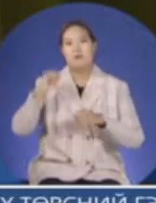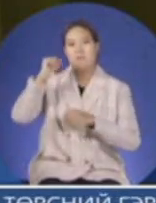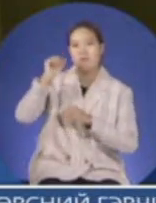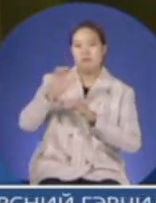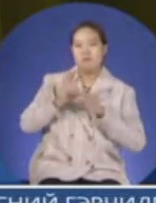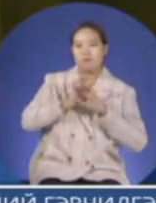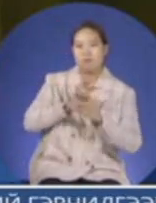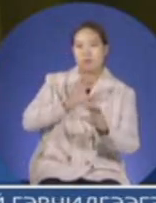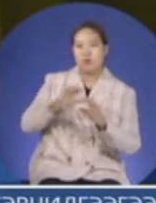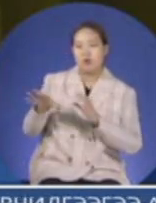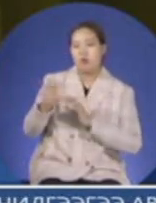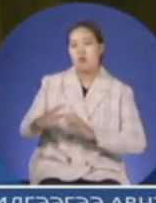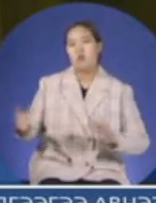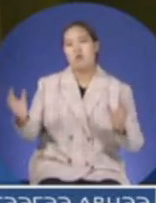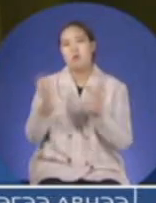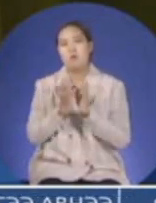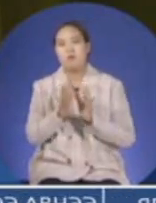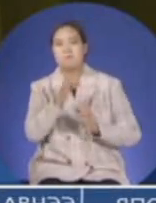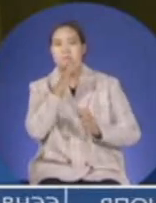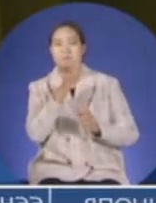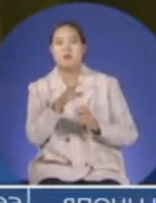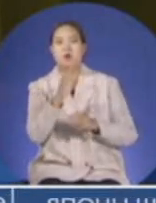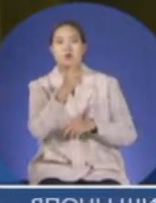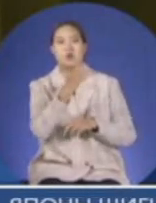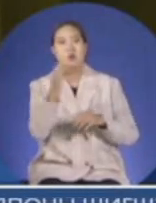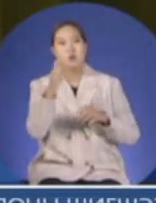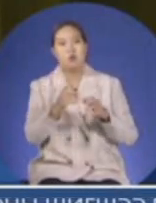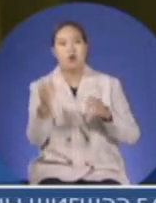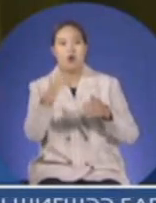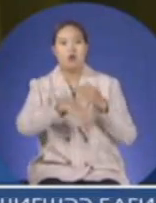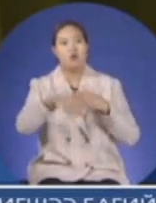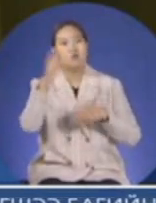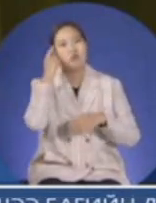ийм зорилгоор 100 хүнийг оруулъя гэсэн боловч оруулсангүй.